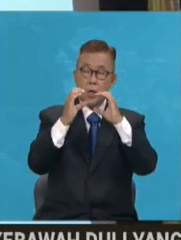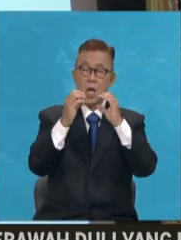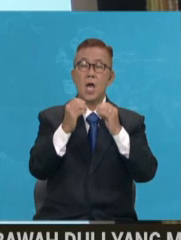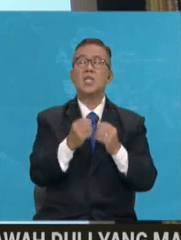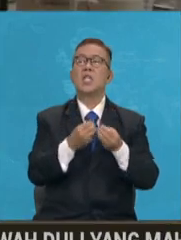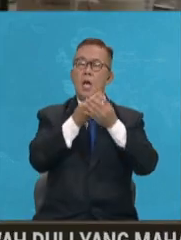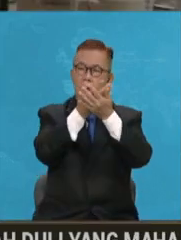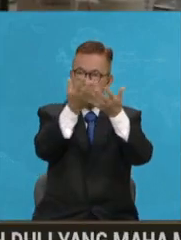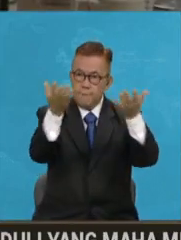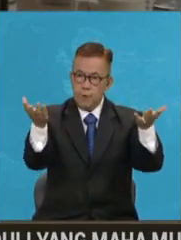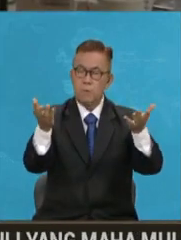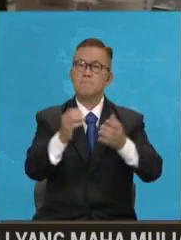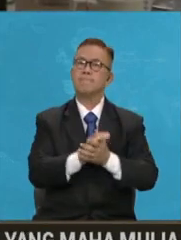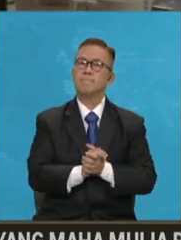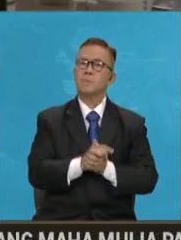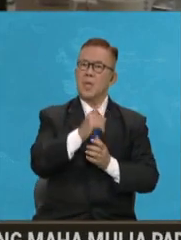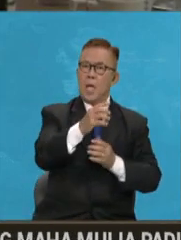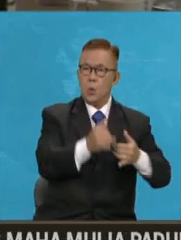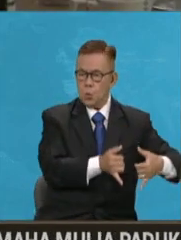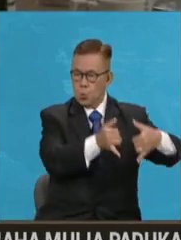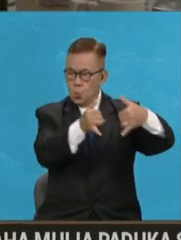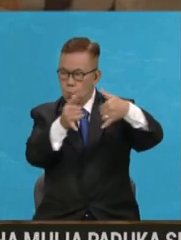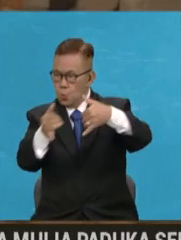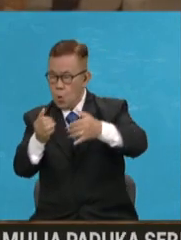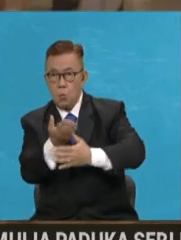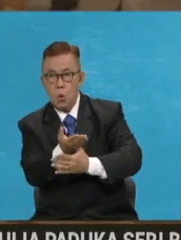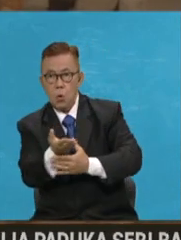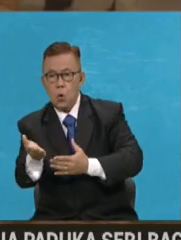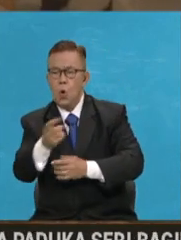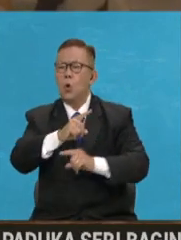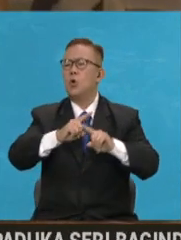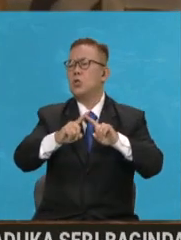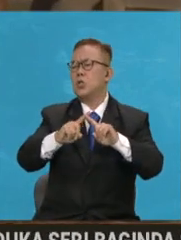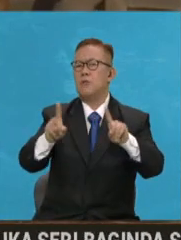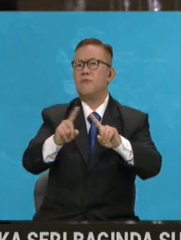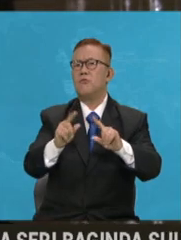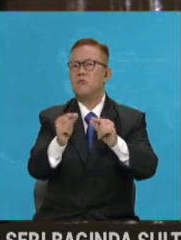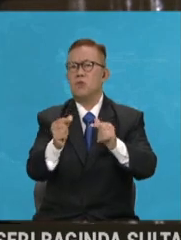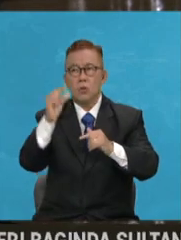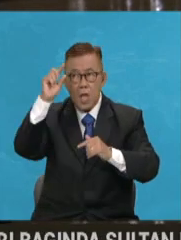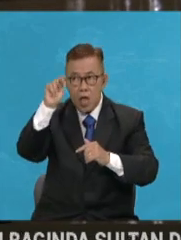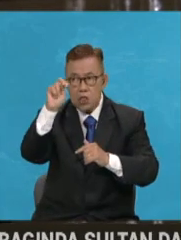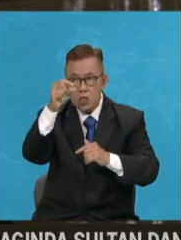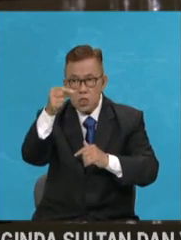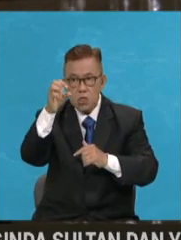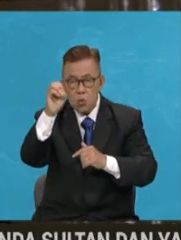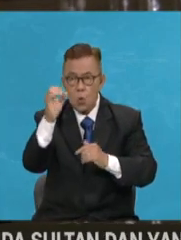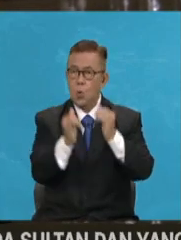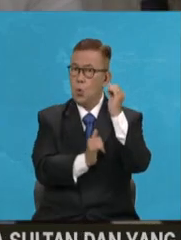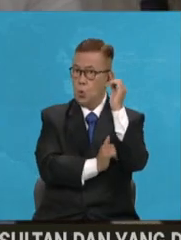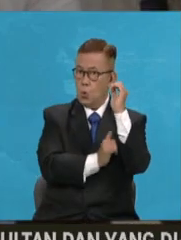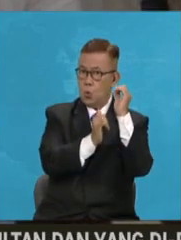acara juga distajurkan dengan penyerahan sumbangan kepada beberapa buah pertemuan bukan kerajaan Yayasan